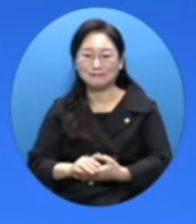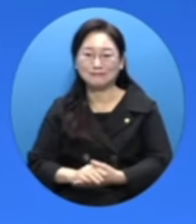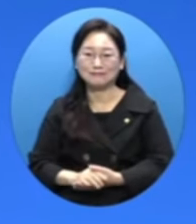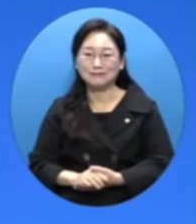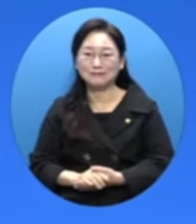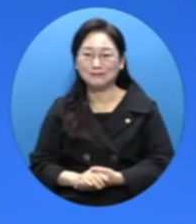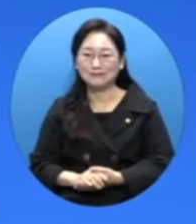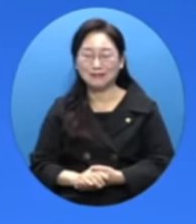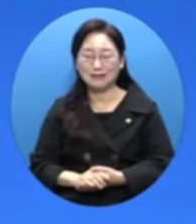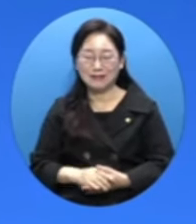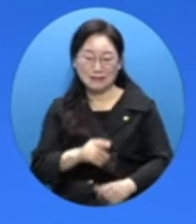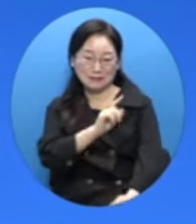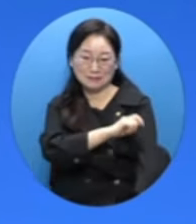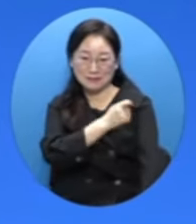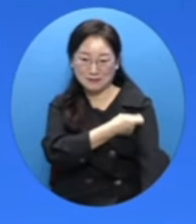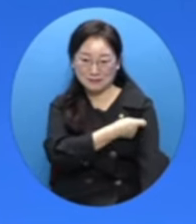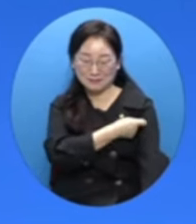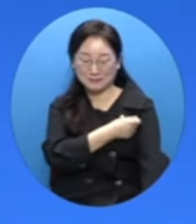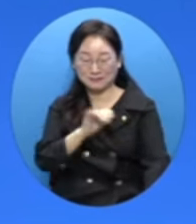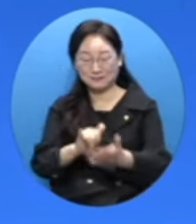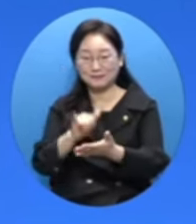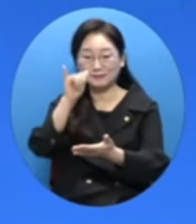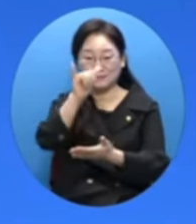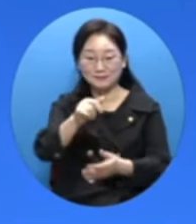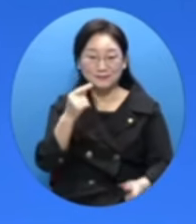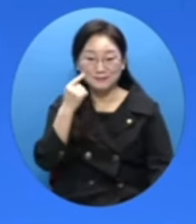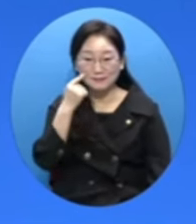근데 스페인에 가보니까